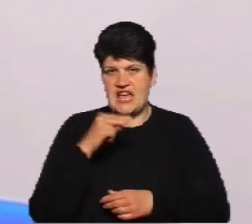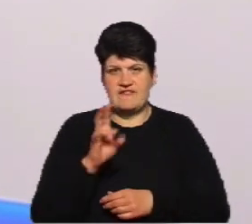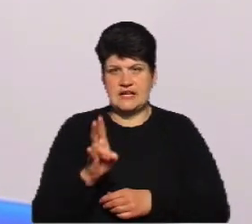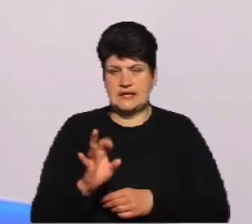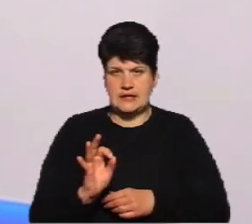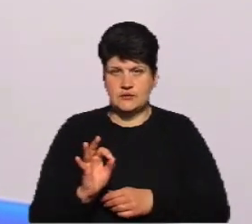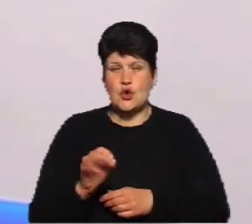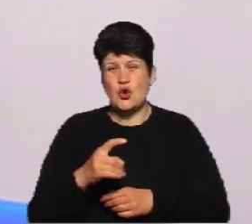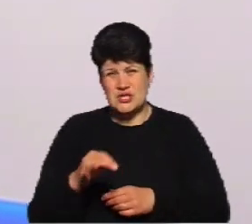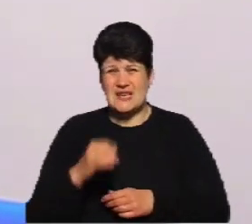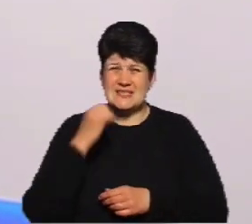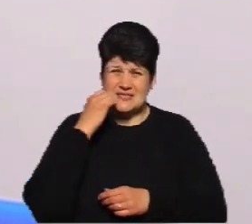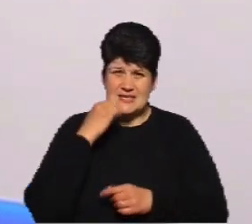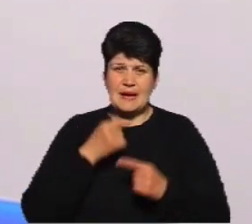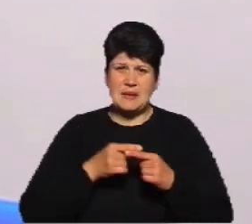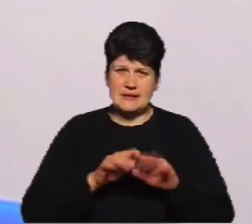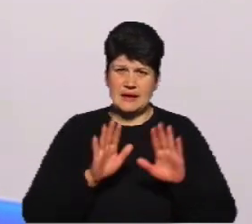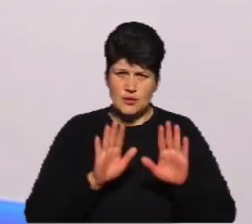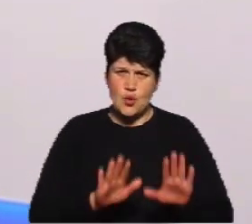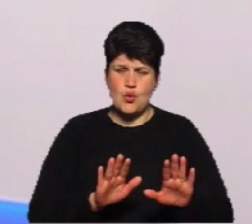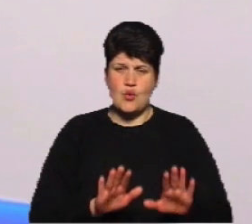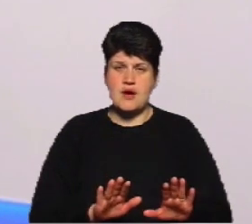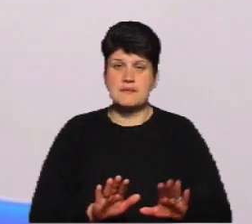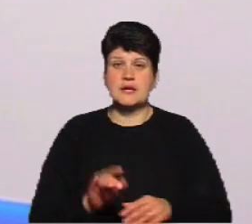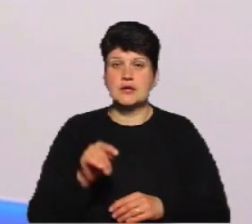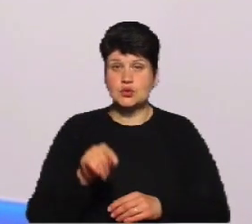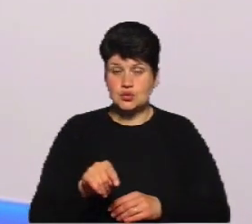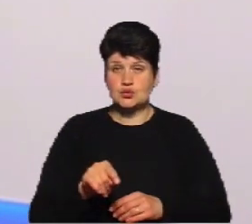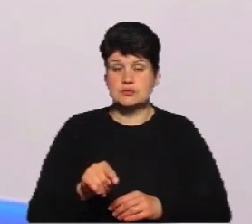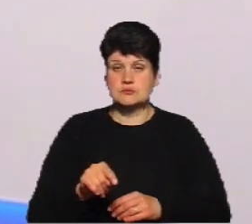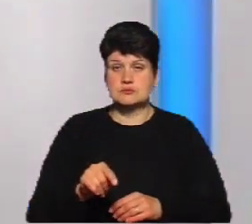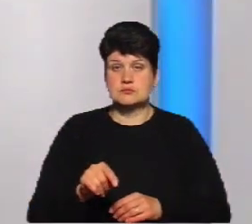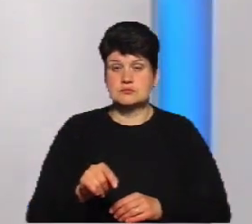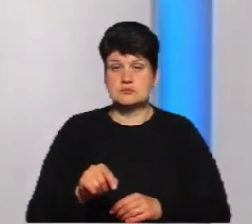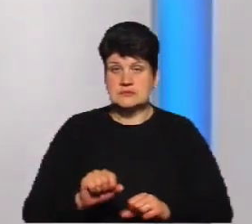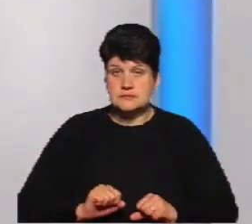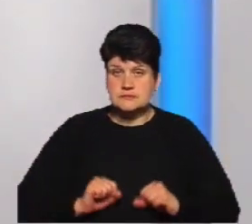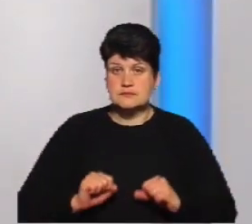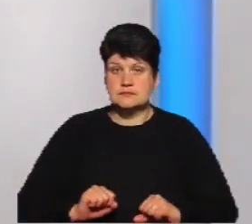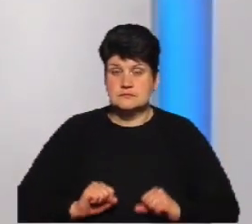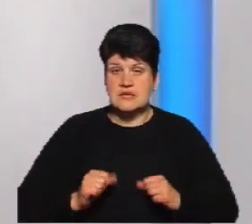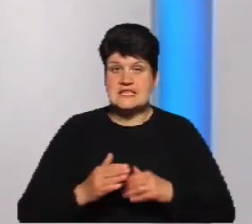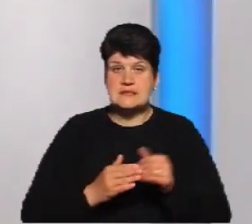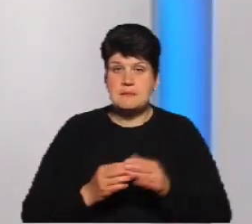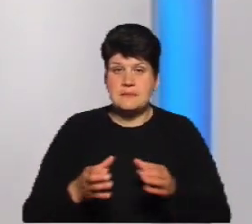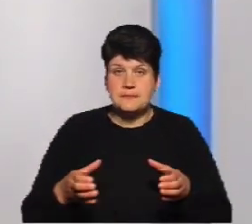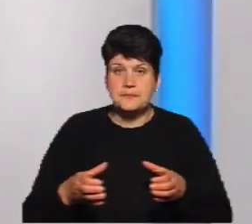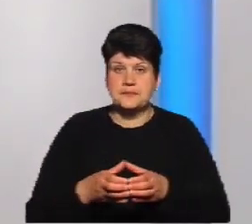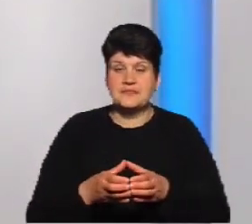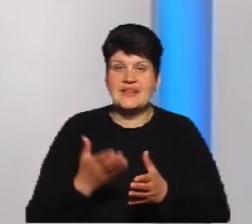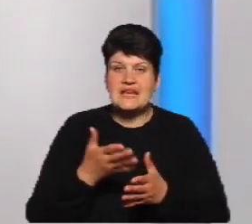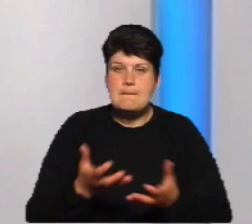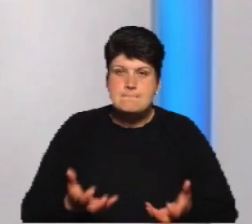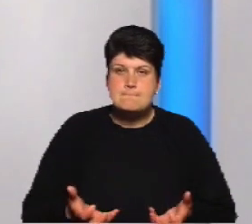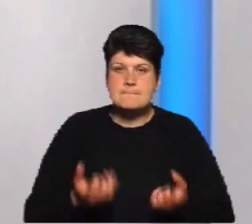старими технологіями, але тут прикладається зусилля фахового колективу, який підтримує